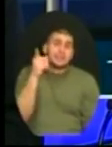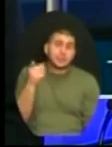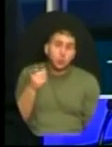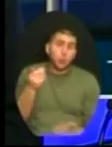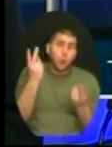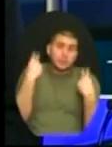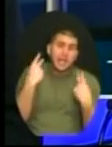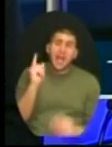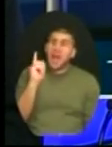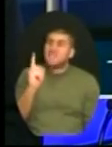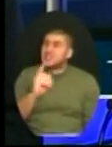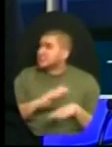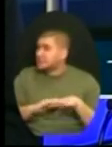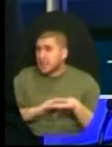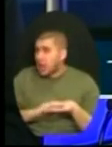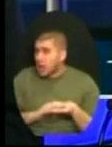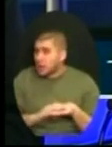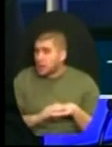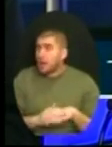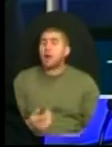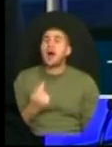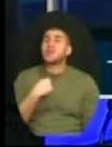זה